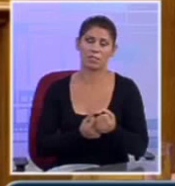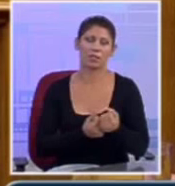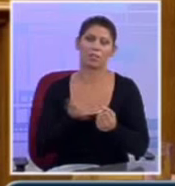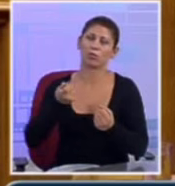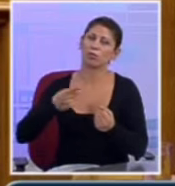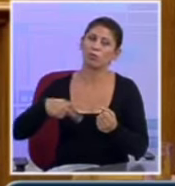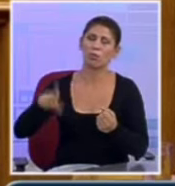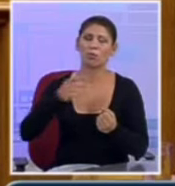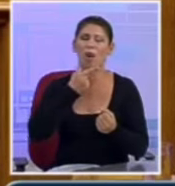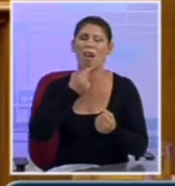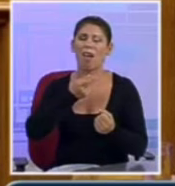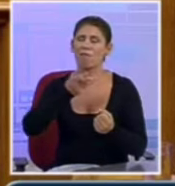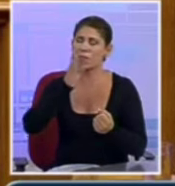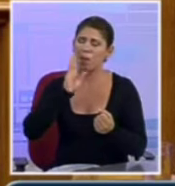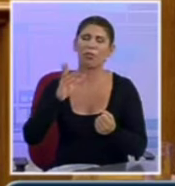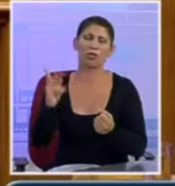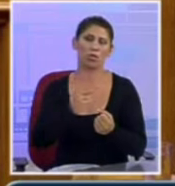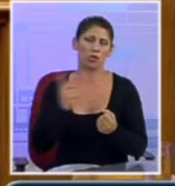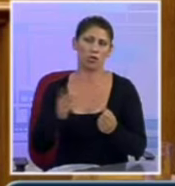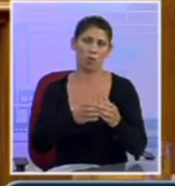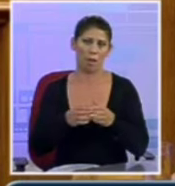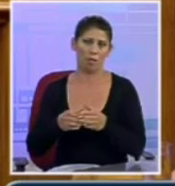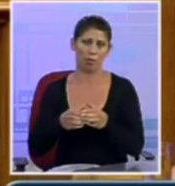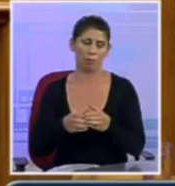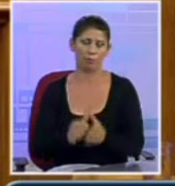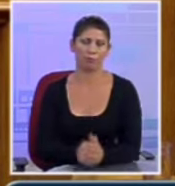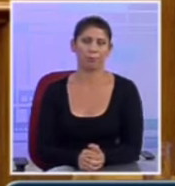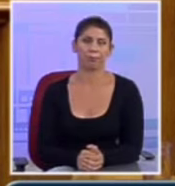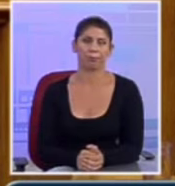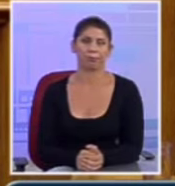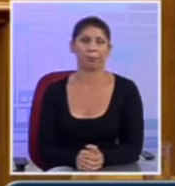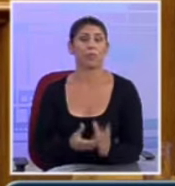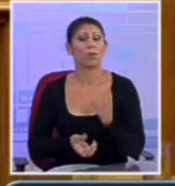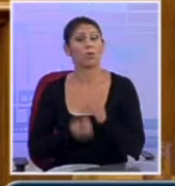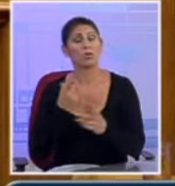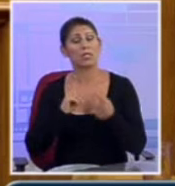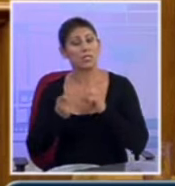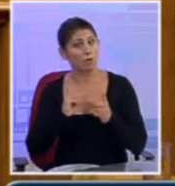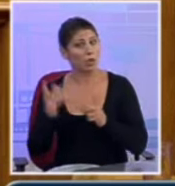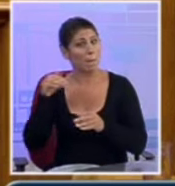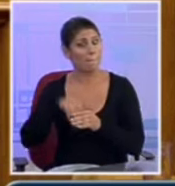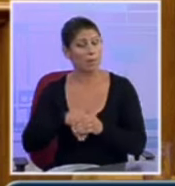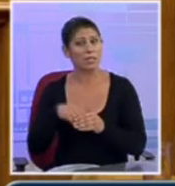πιο ευάλωτων κοινωνικών ομάδων. Η νέα συμφωνία